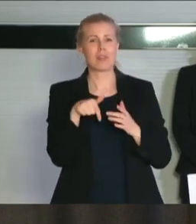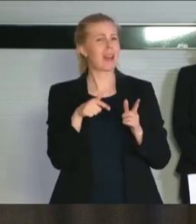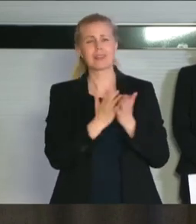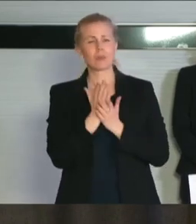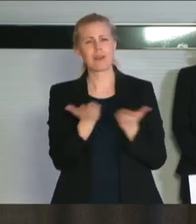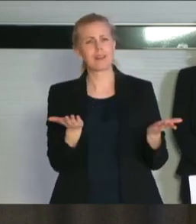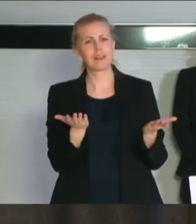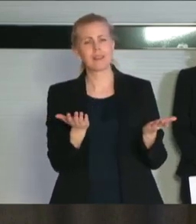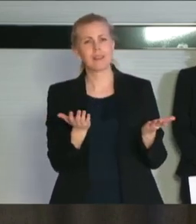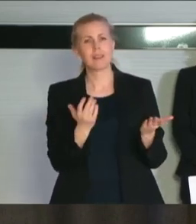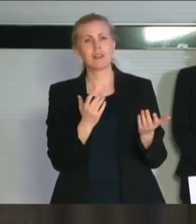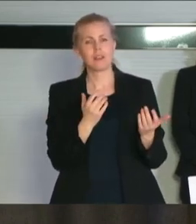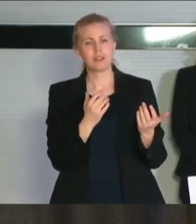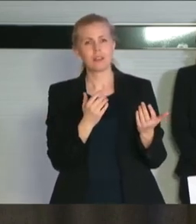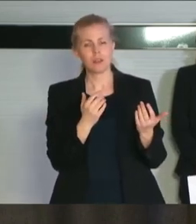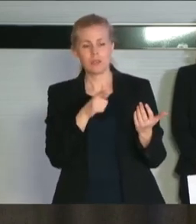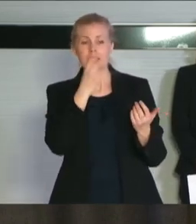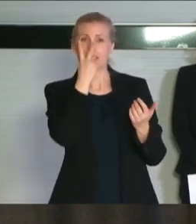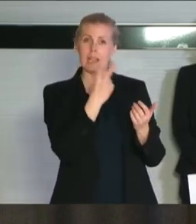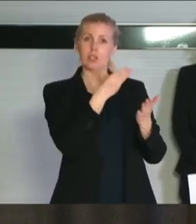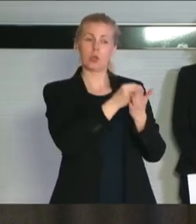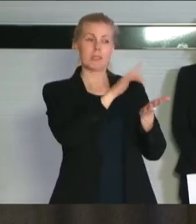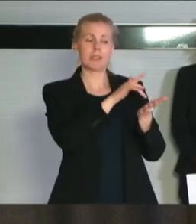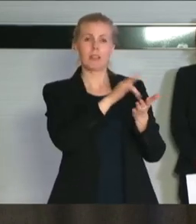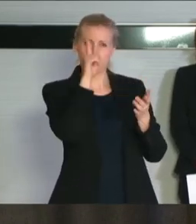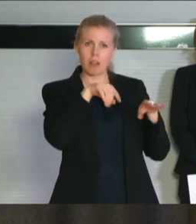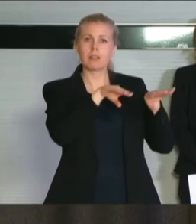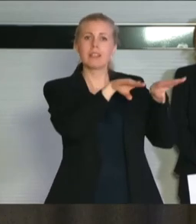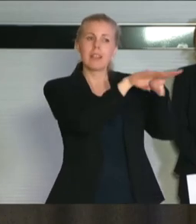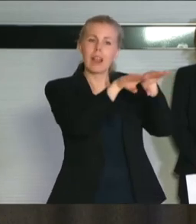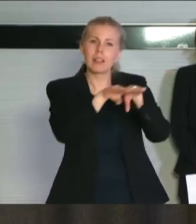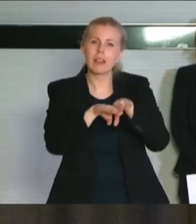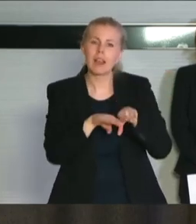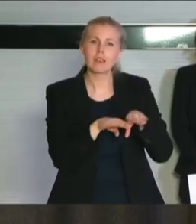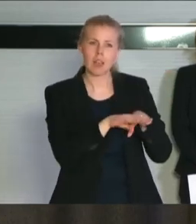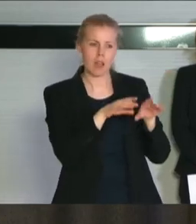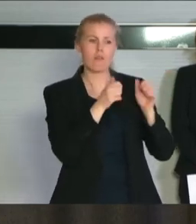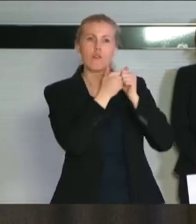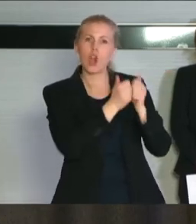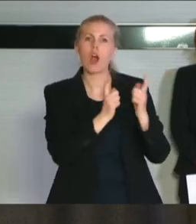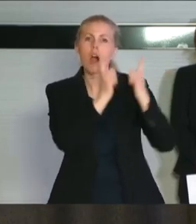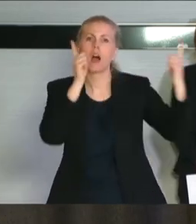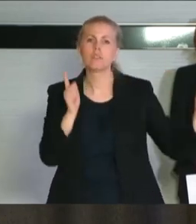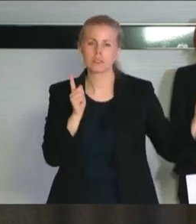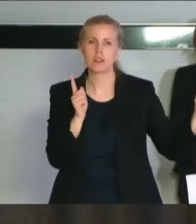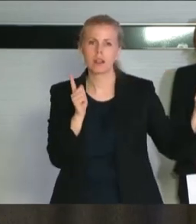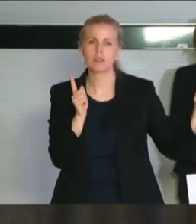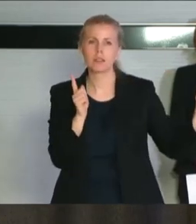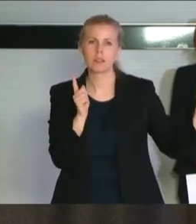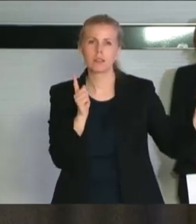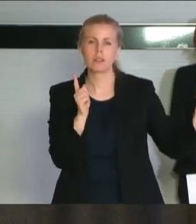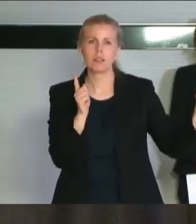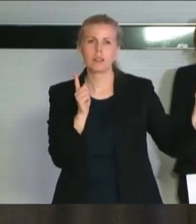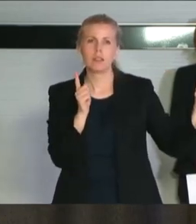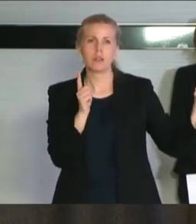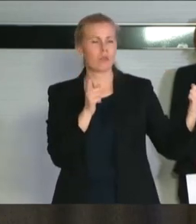da ser vi at kjøpesentrene har gode muligheter til å legge rette for at den følger disse avstandsreglene, og da har vi